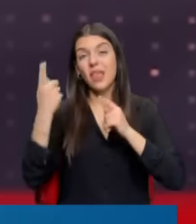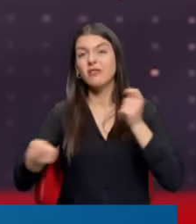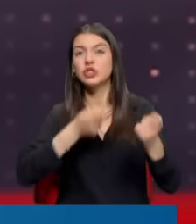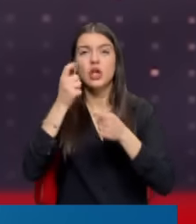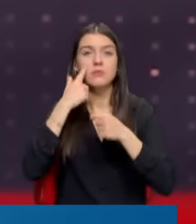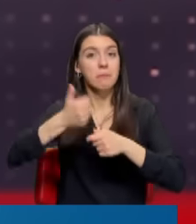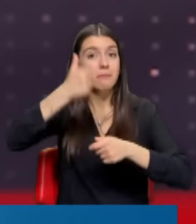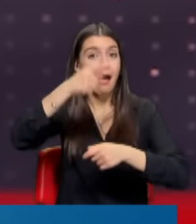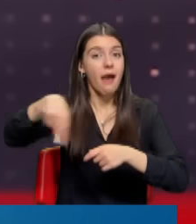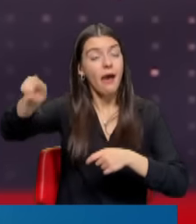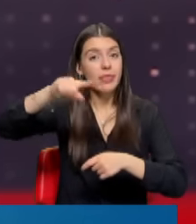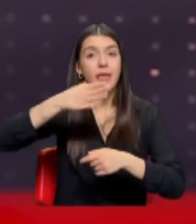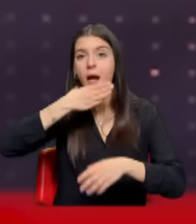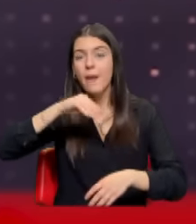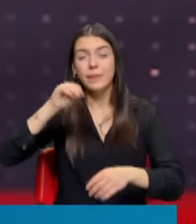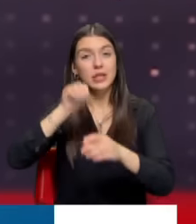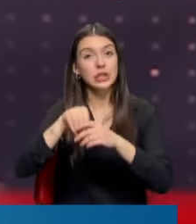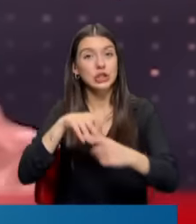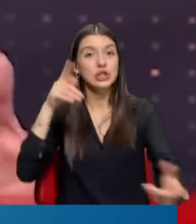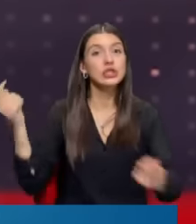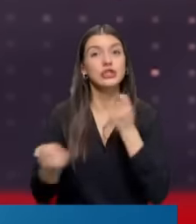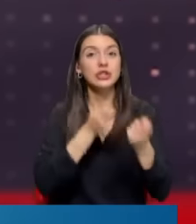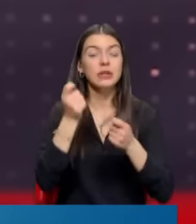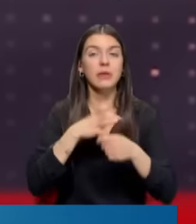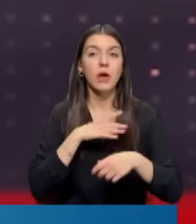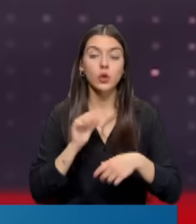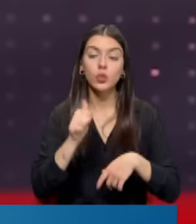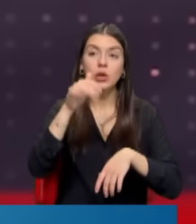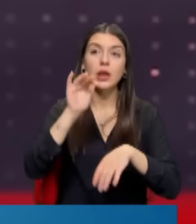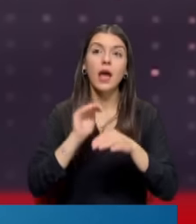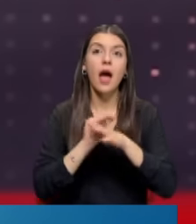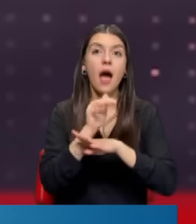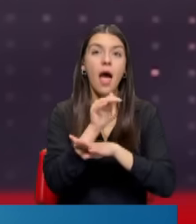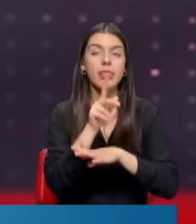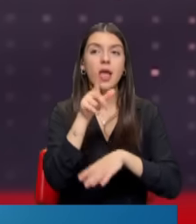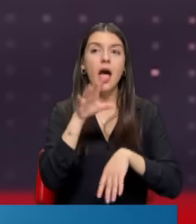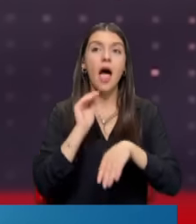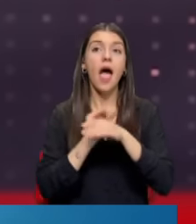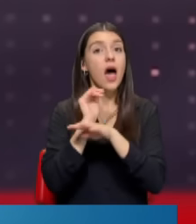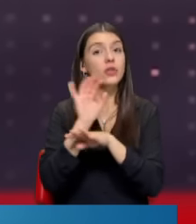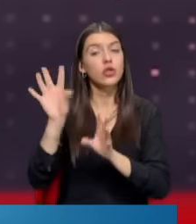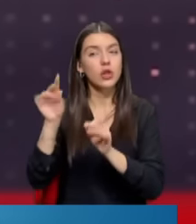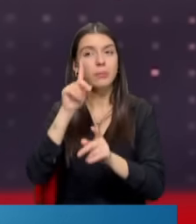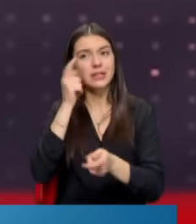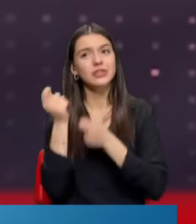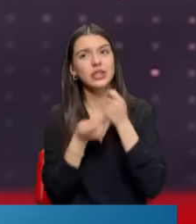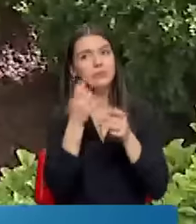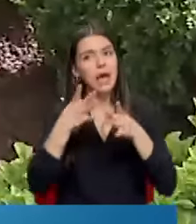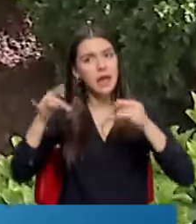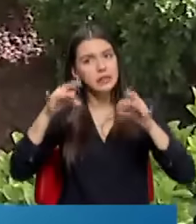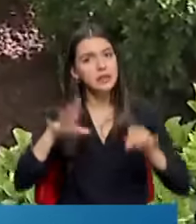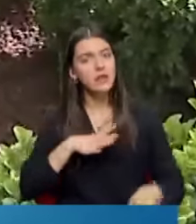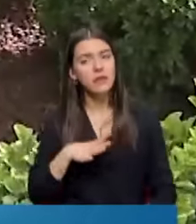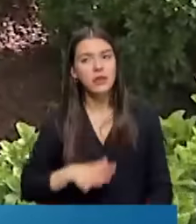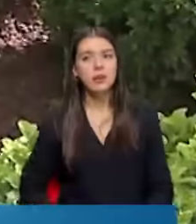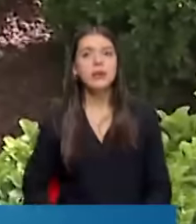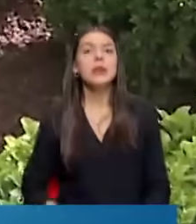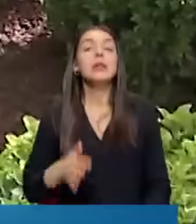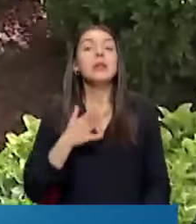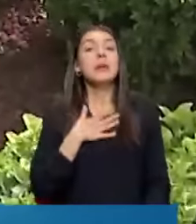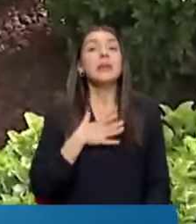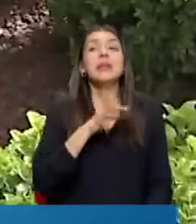Bakanlığımızın emeklilerle ilgili yaptığı bir takım gündelik hayata dokunan diyelim bir takım çalışmalar, hazırlıklar var. Bizi hiç